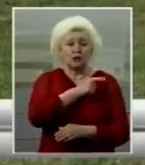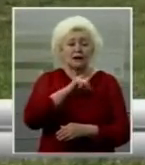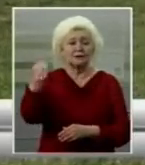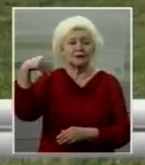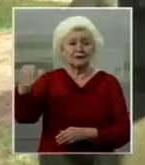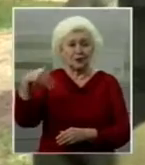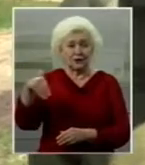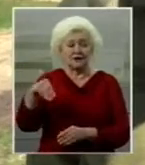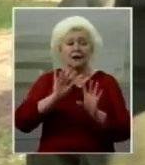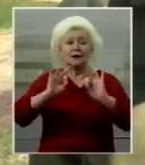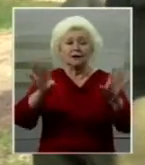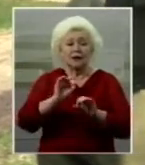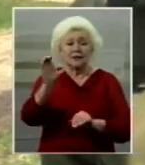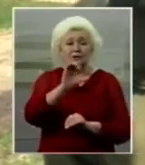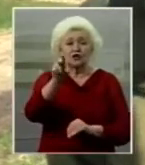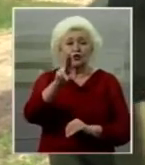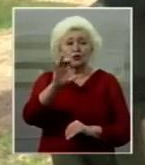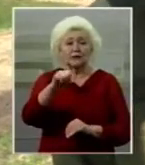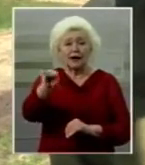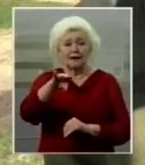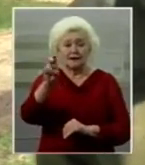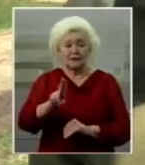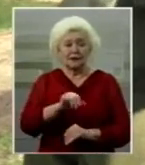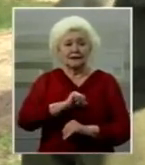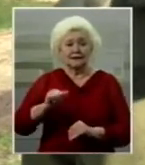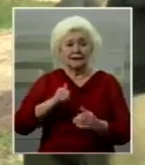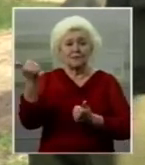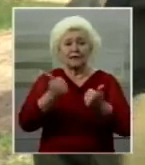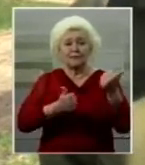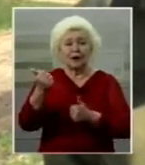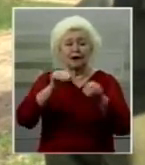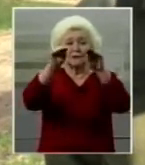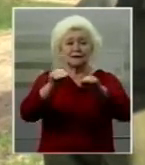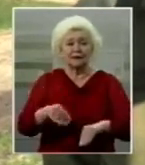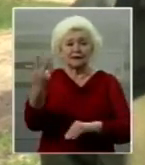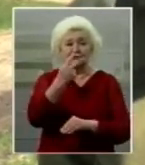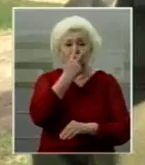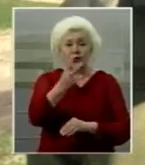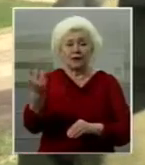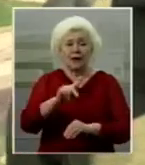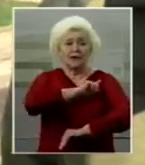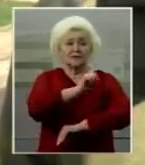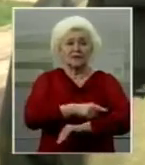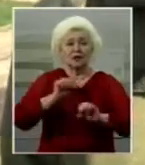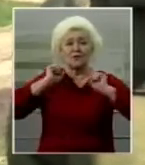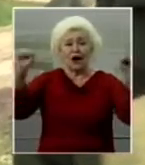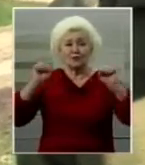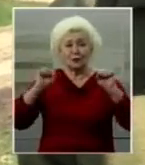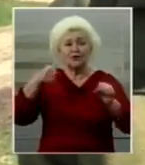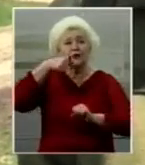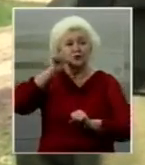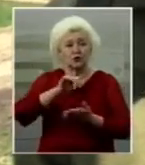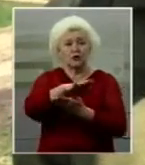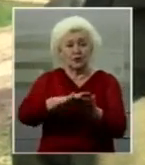та Запорізької, розказав Сергій Судець. Самі змагання складаються з трьох видів. Це силова вправа, ми вчора